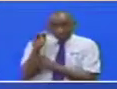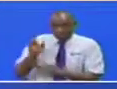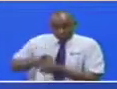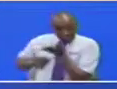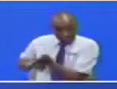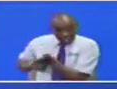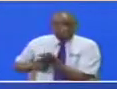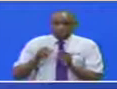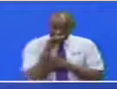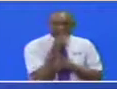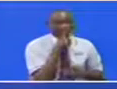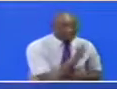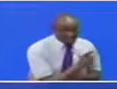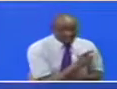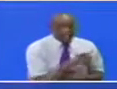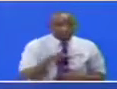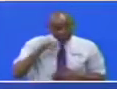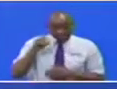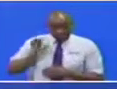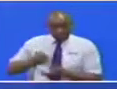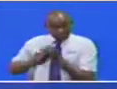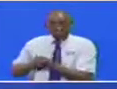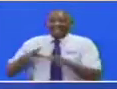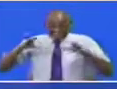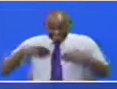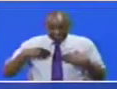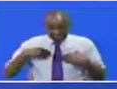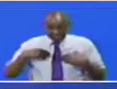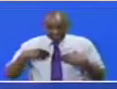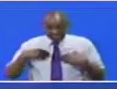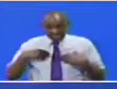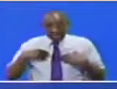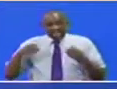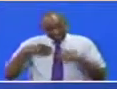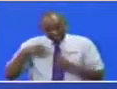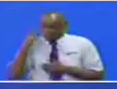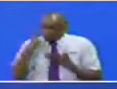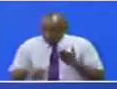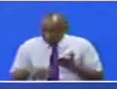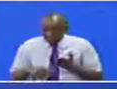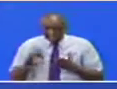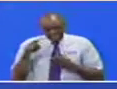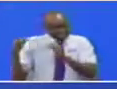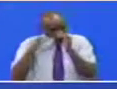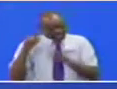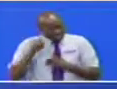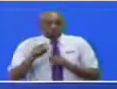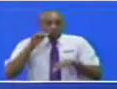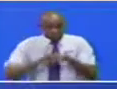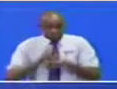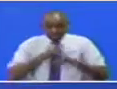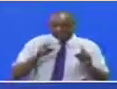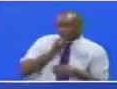na uweke na wanaume, utapata wanawake wanakubali, wanaona hiyo usawa iwe.